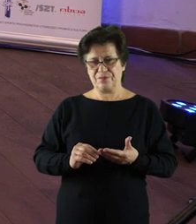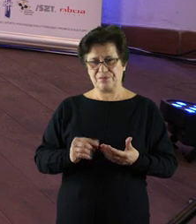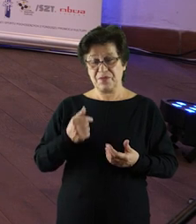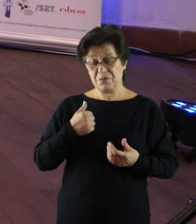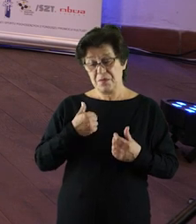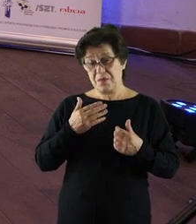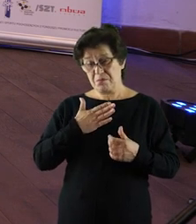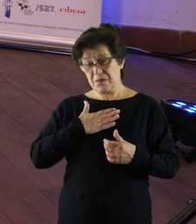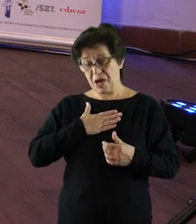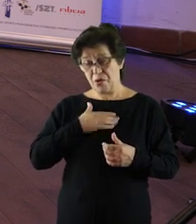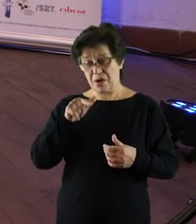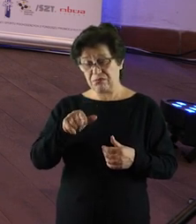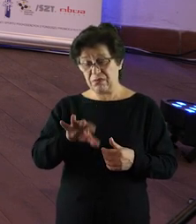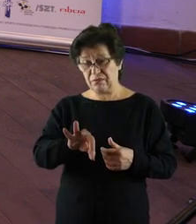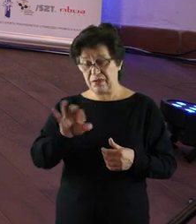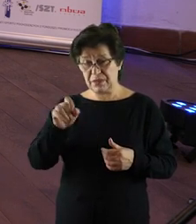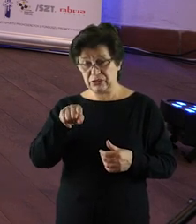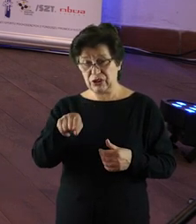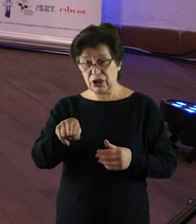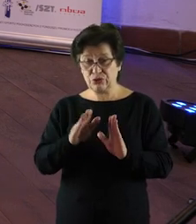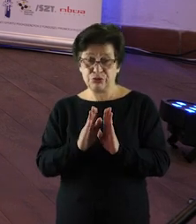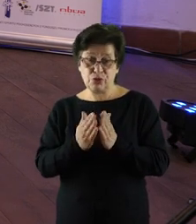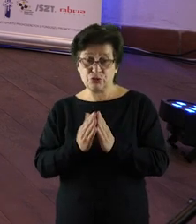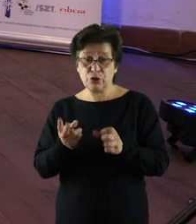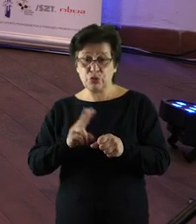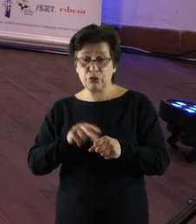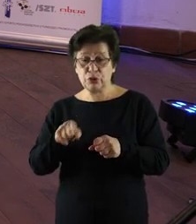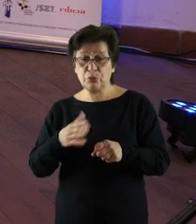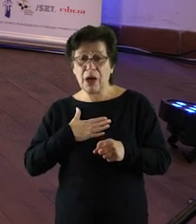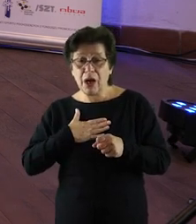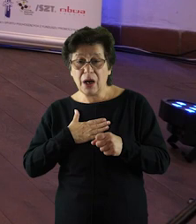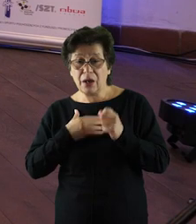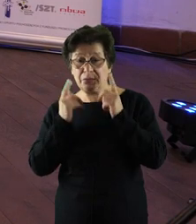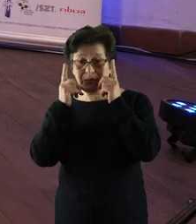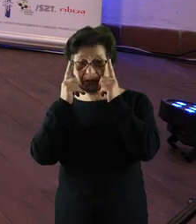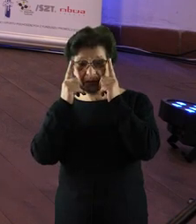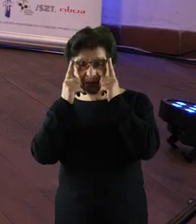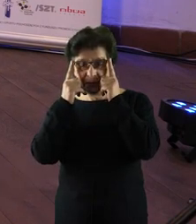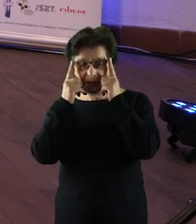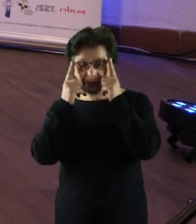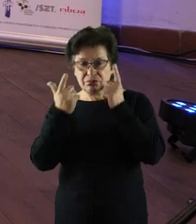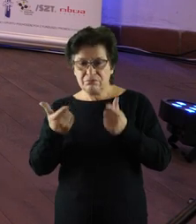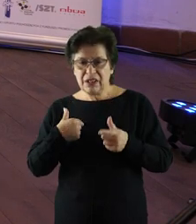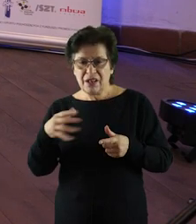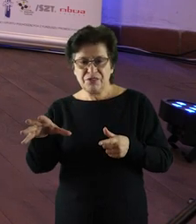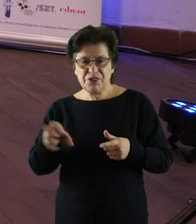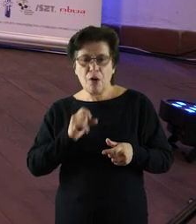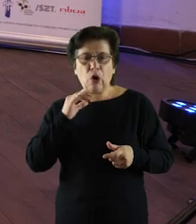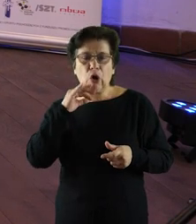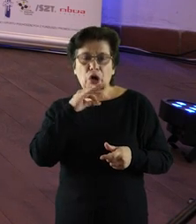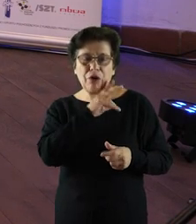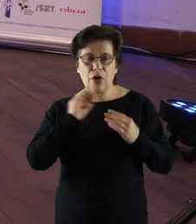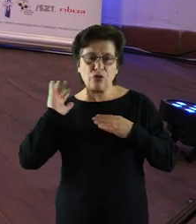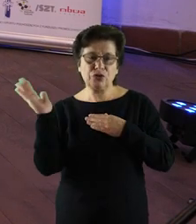wybrać pośród tych skromnych książek, które z myślą o was przyniosłam, nie wiem dlaczego nie wzięłam kolorowego szalika, tak bardzo chciałam